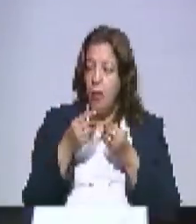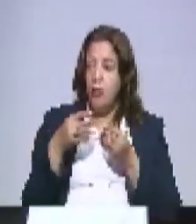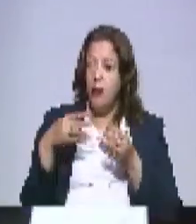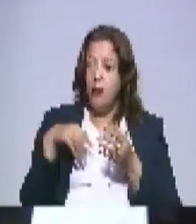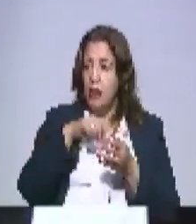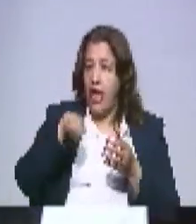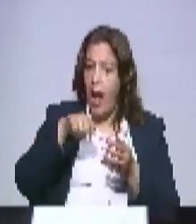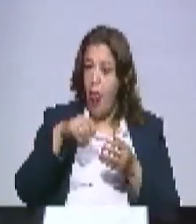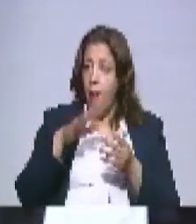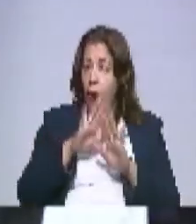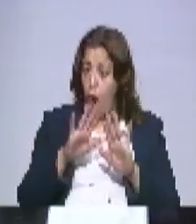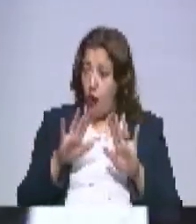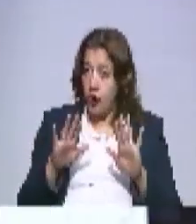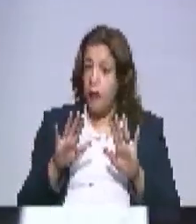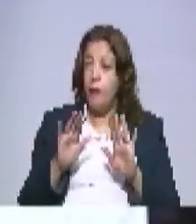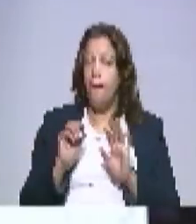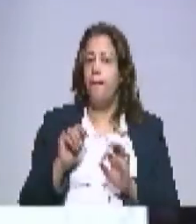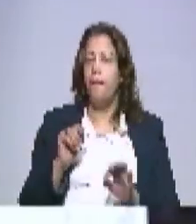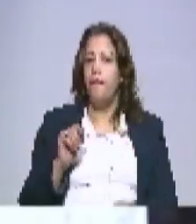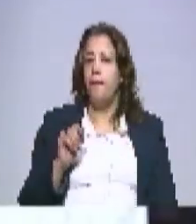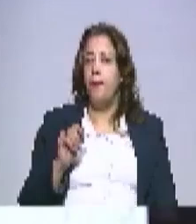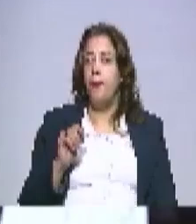كده.